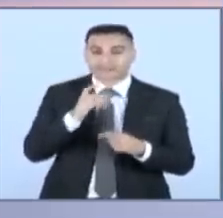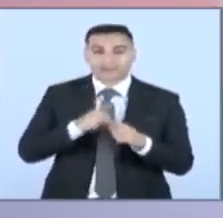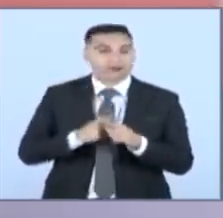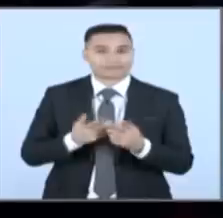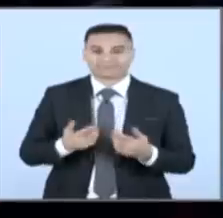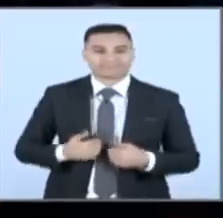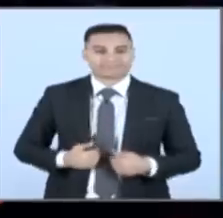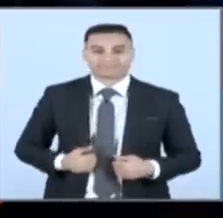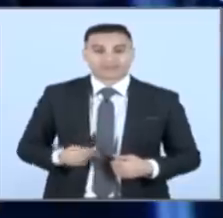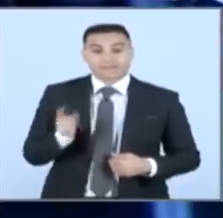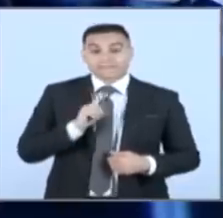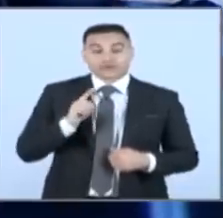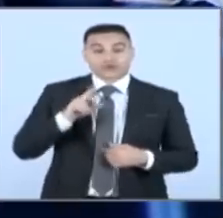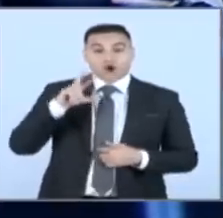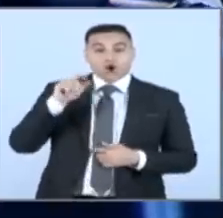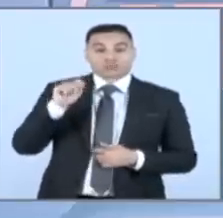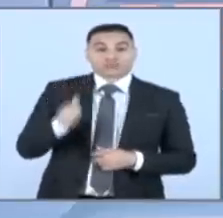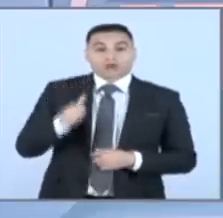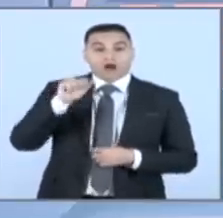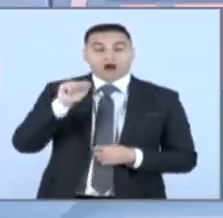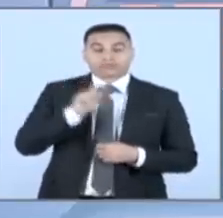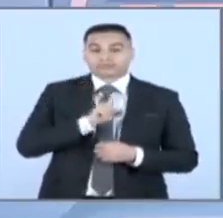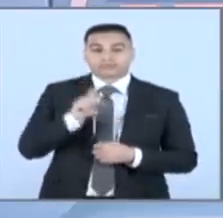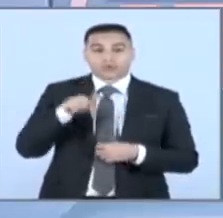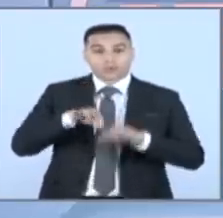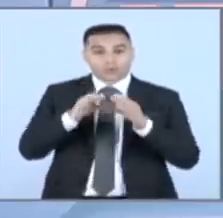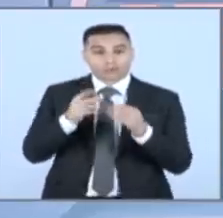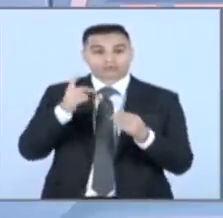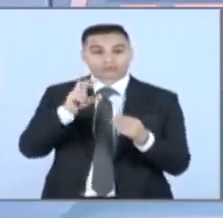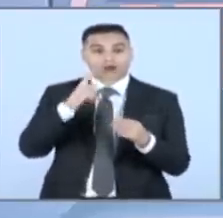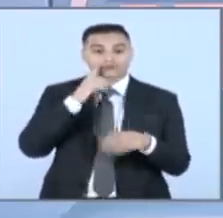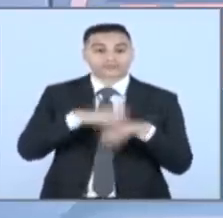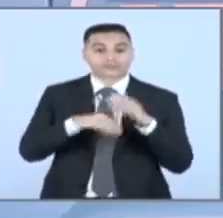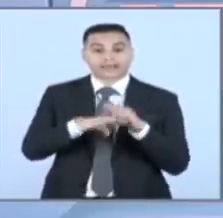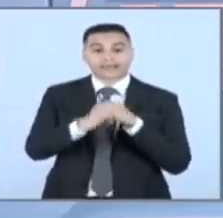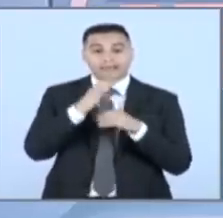خاطئه، مش الرصاص. عيلة طه في اجابه؟